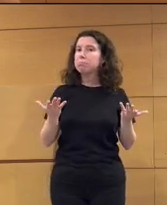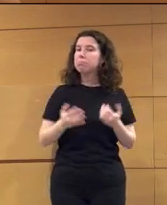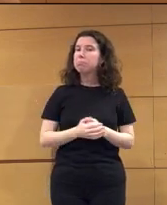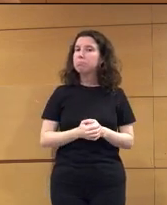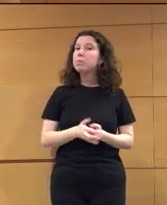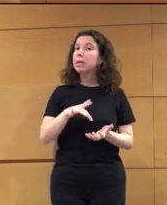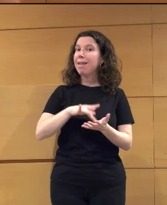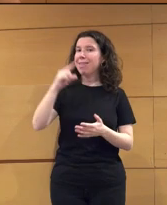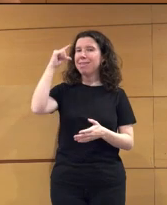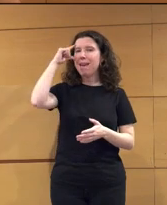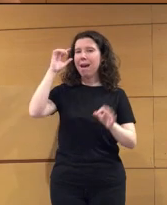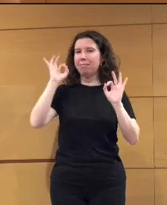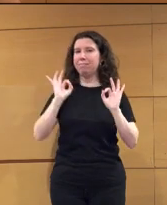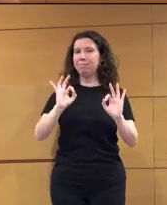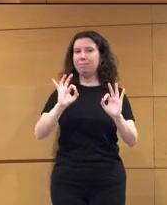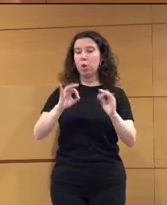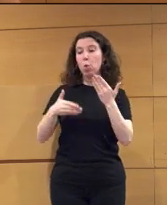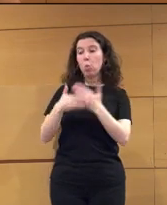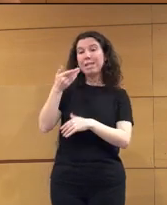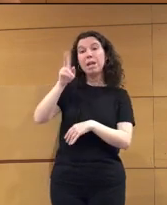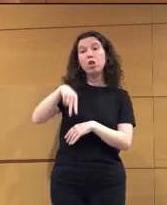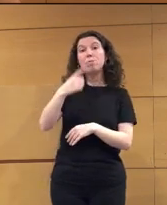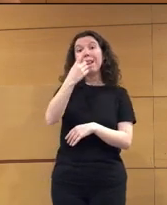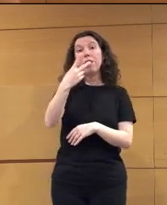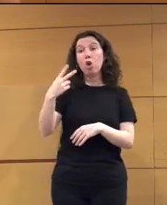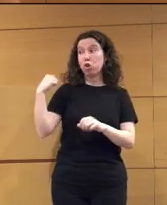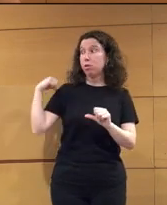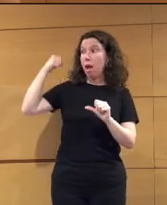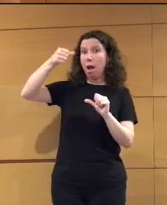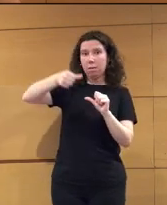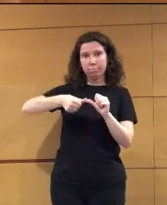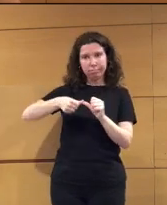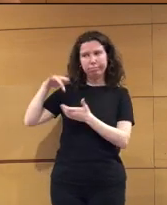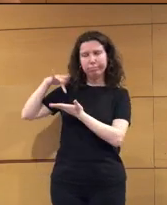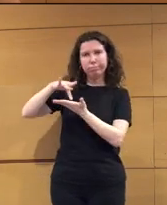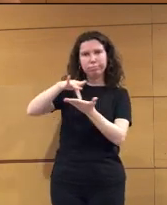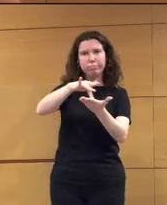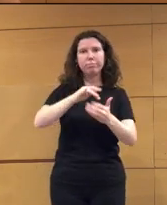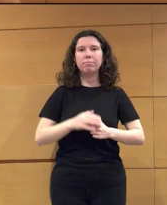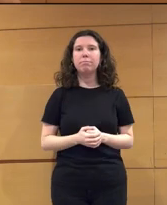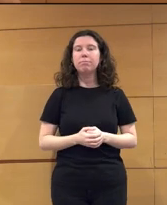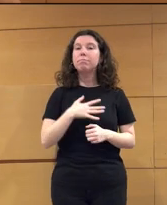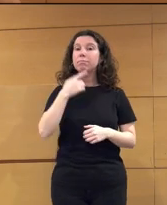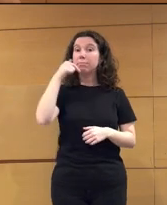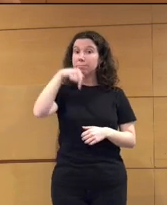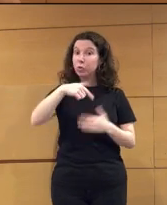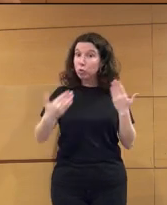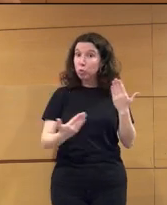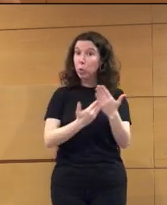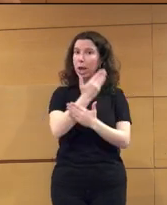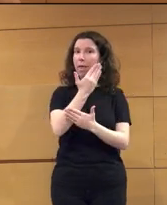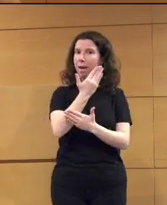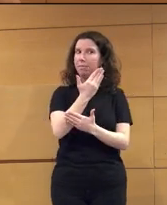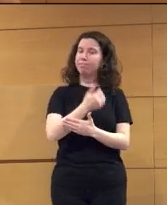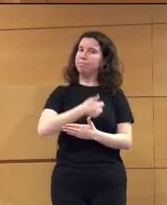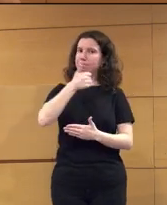és un dia que se celebra des del 2012, o sigui que ja fa uns quants anys, i que per tant doncs, aquesta jornada d'avui encara té més